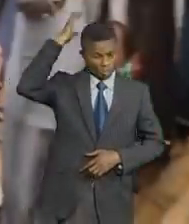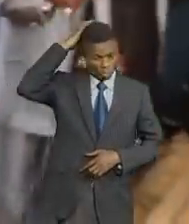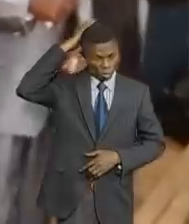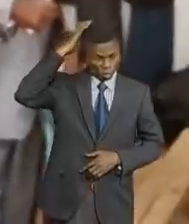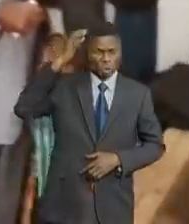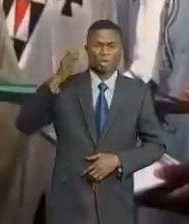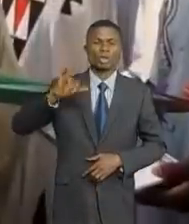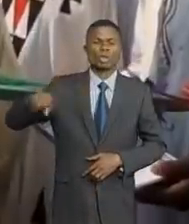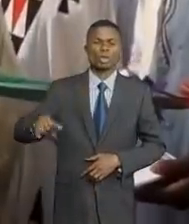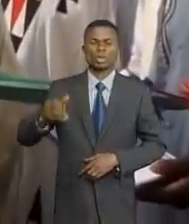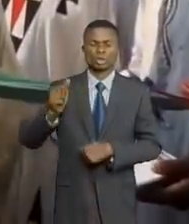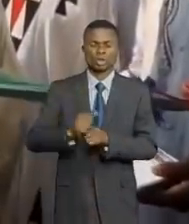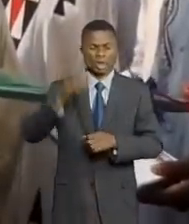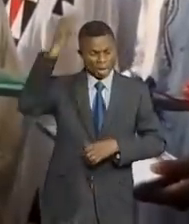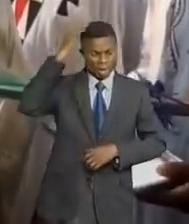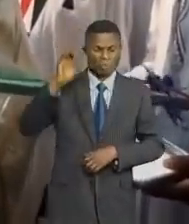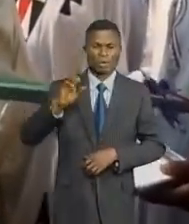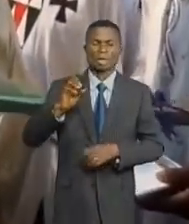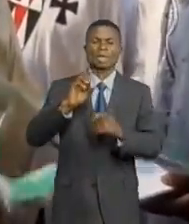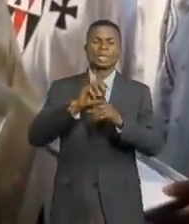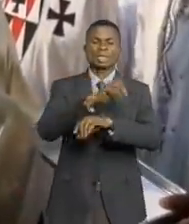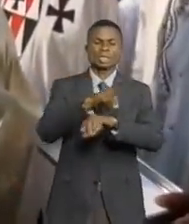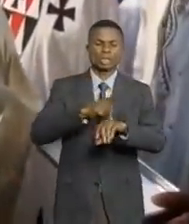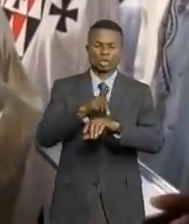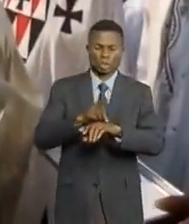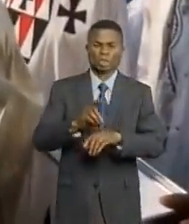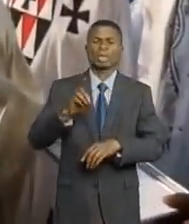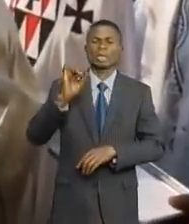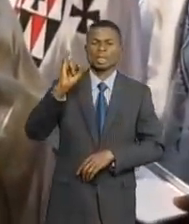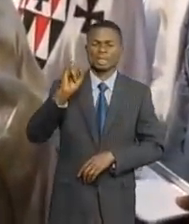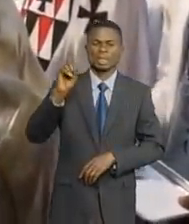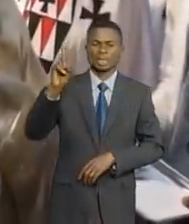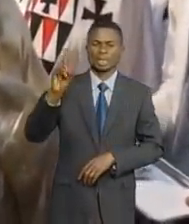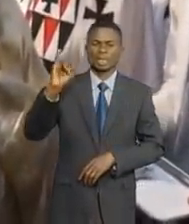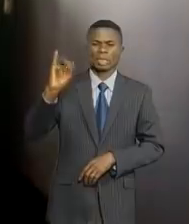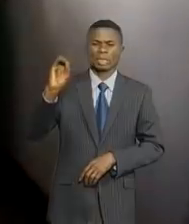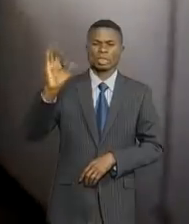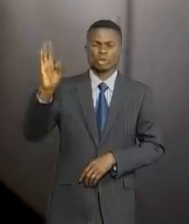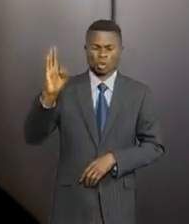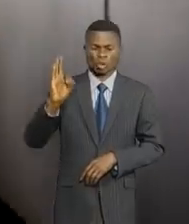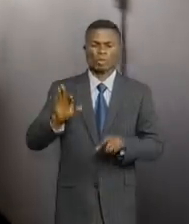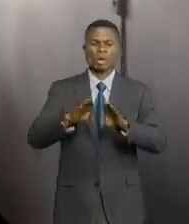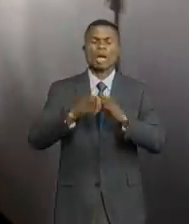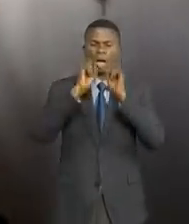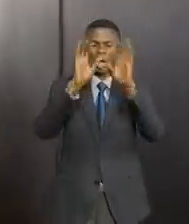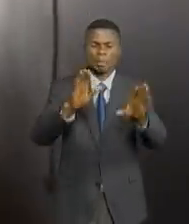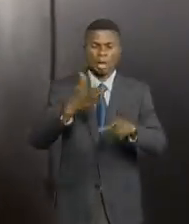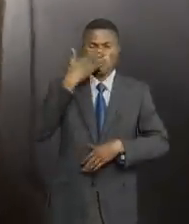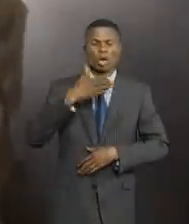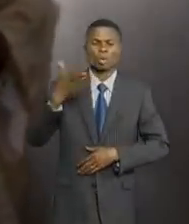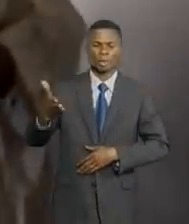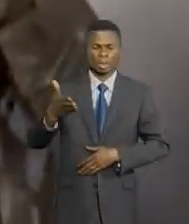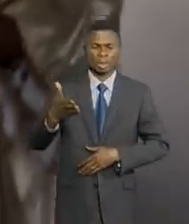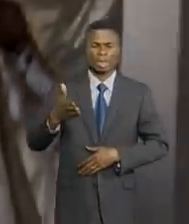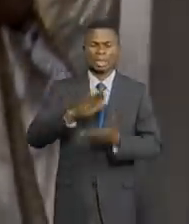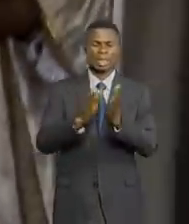Moko Ekanga, évêque d'Idiofa et vice-président de la SENCO, qui a procédé à l'inauguration de cette unité médicale,